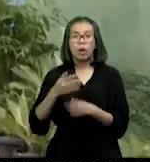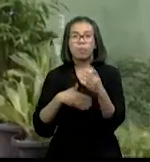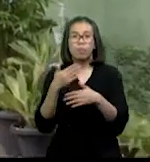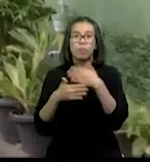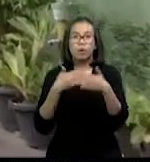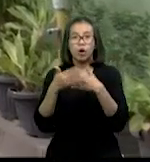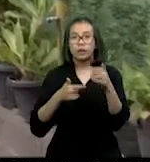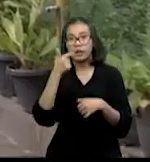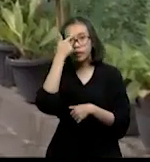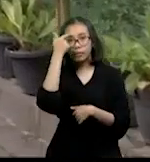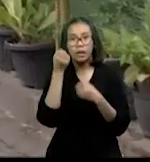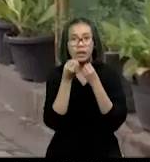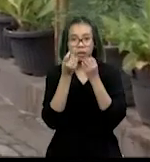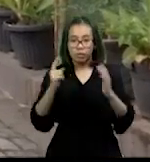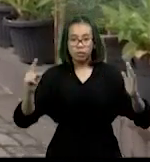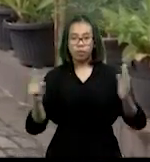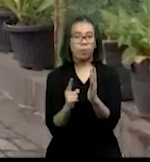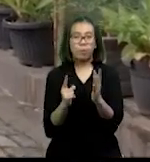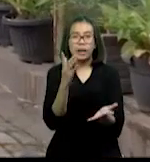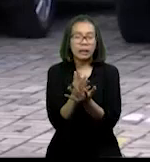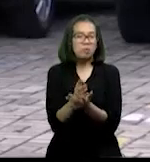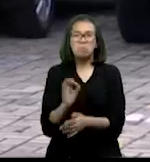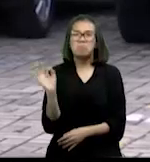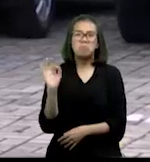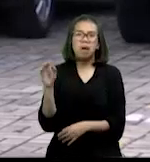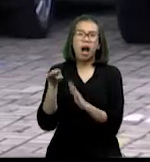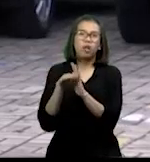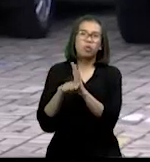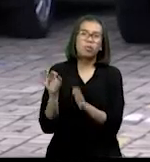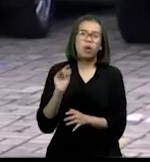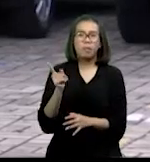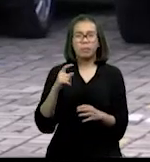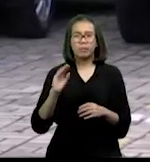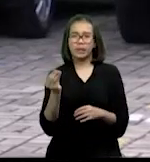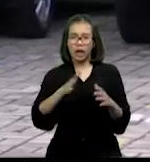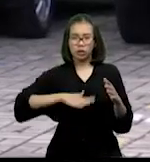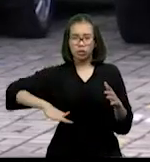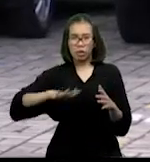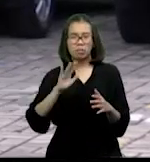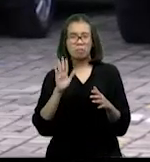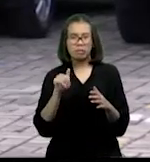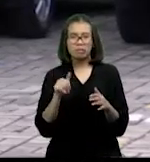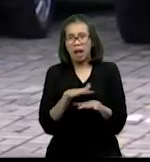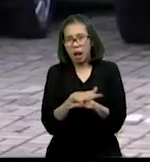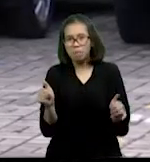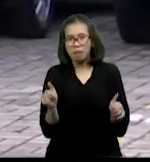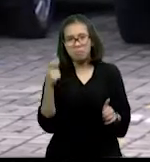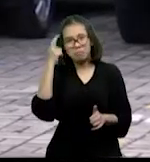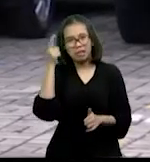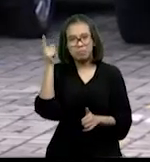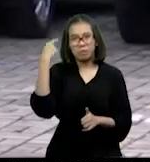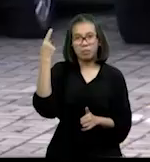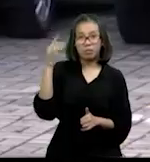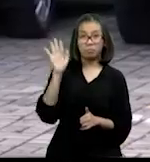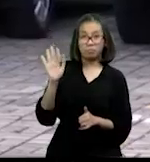sementara PTM 100% dikarenakan DKI Jakarta ini dinilai masih memenuhi syarat dari Jakarta rineka OTG jazzin